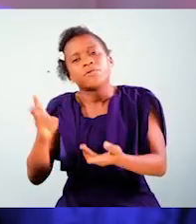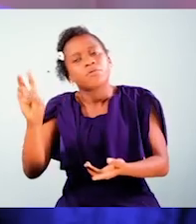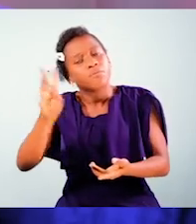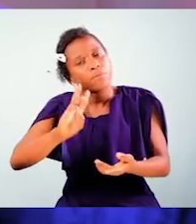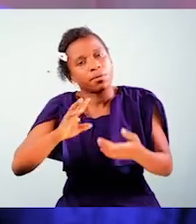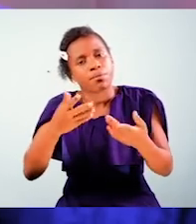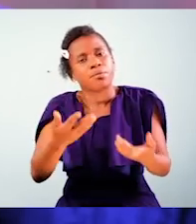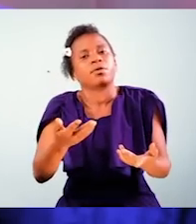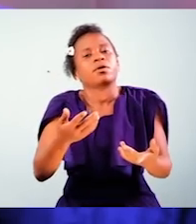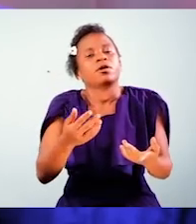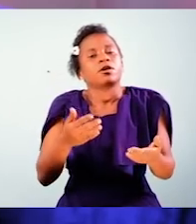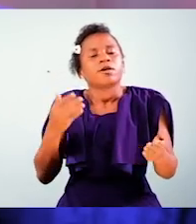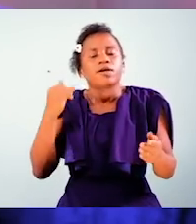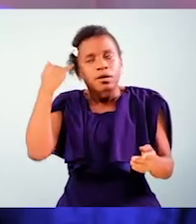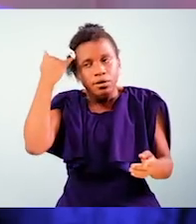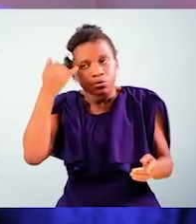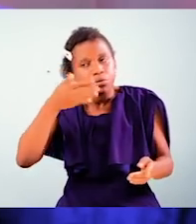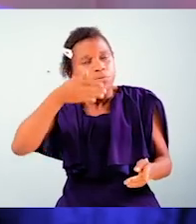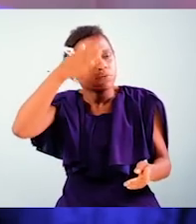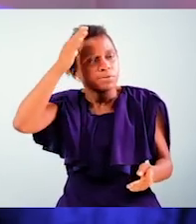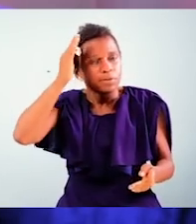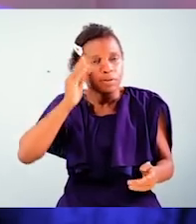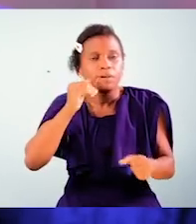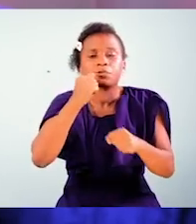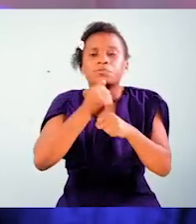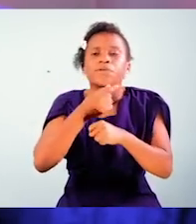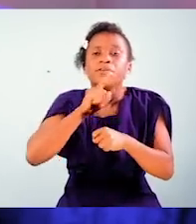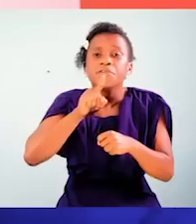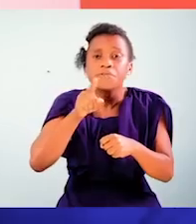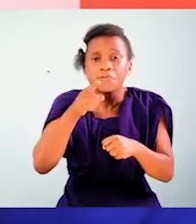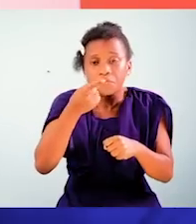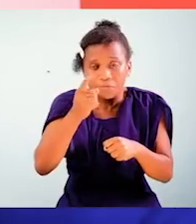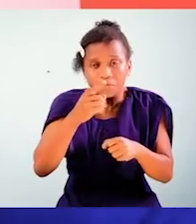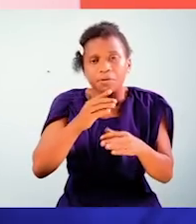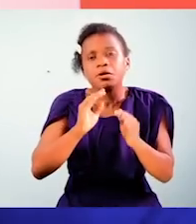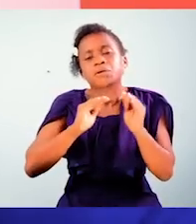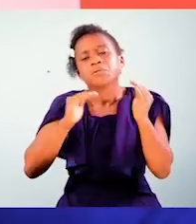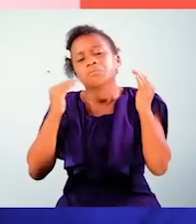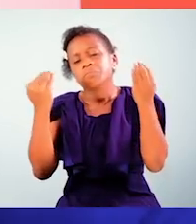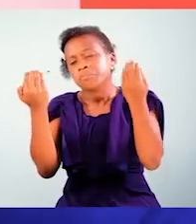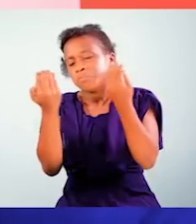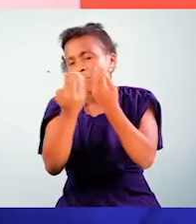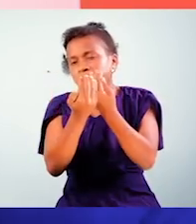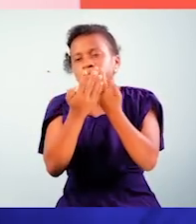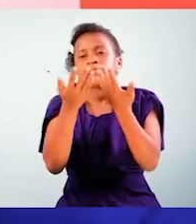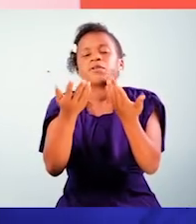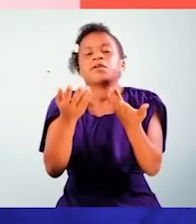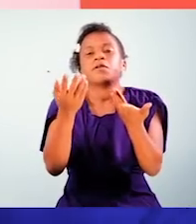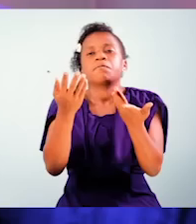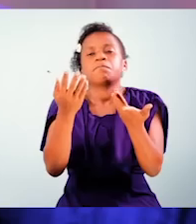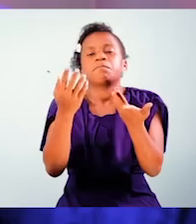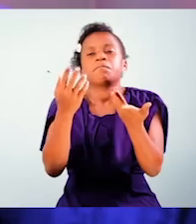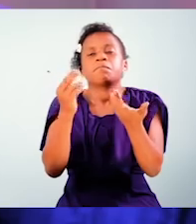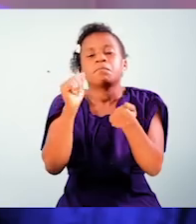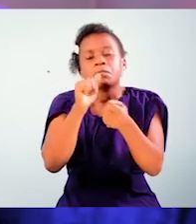serikali tufanye nini kuziba ile mianya mikubwa ya rushwa, mianya mikubwa ya wizi. Ndio. Na sasa safari